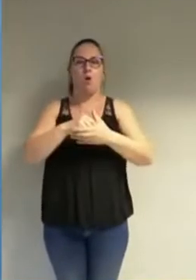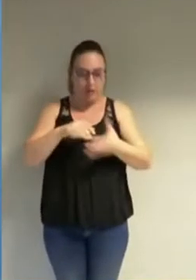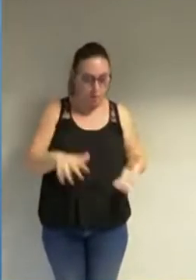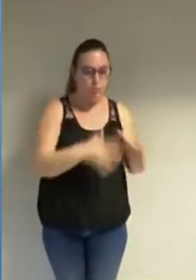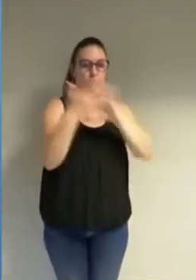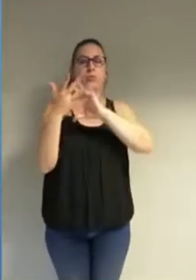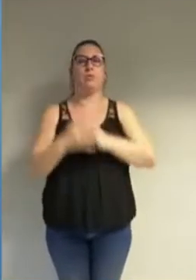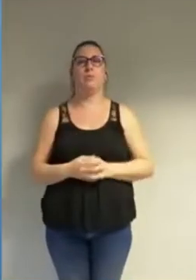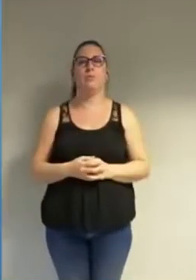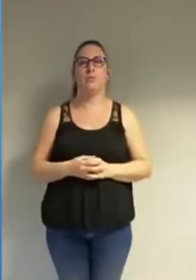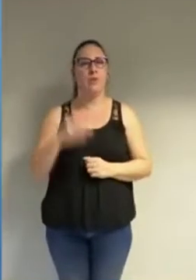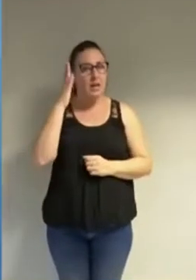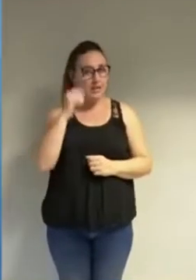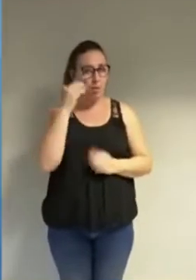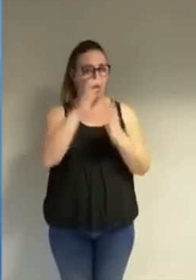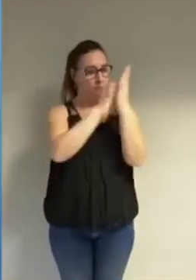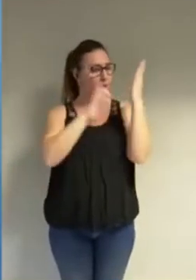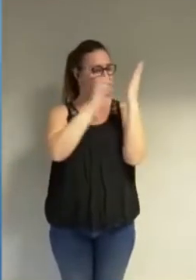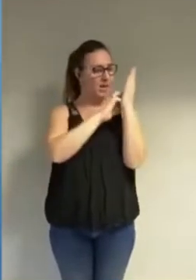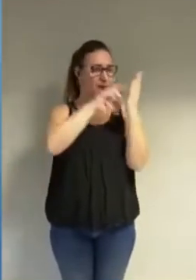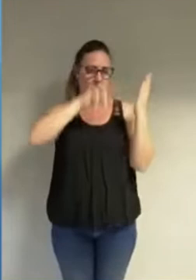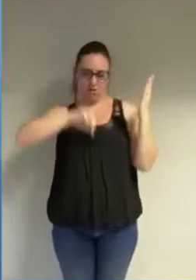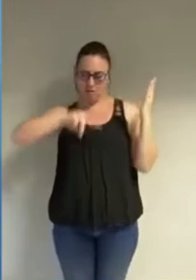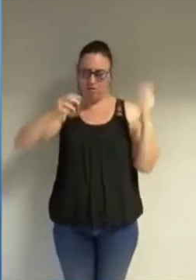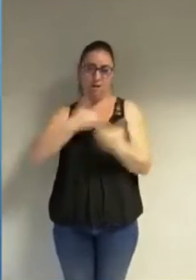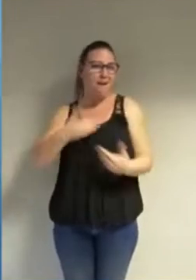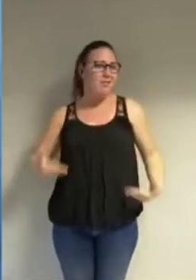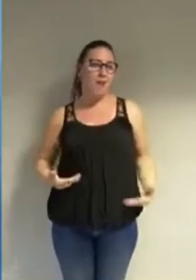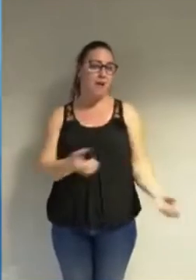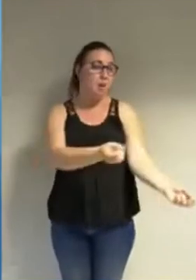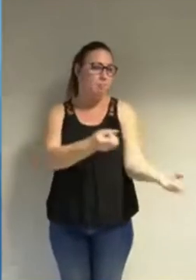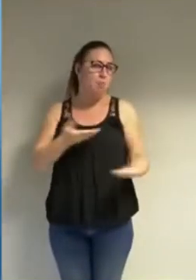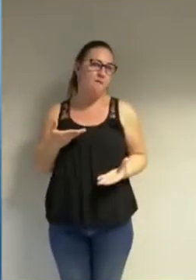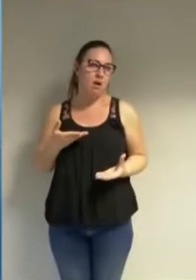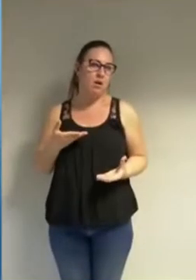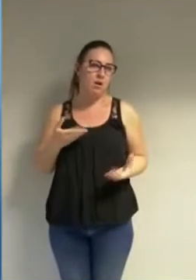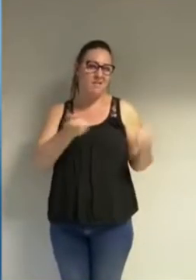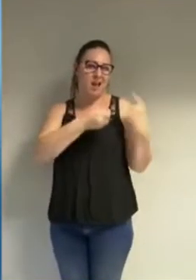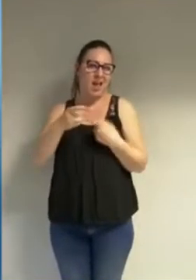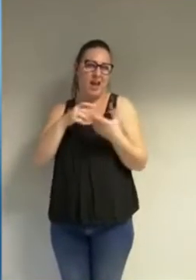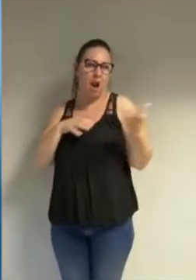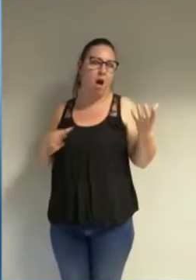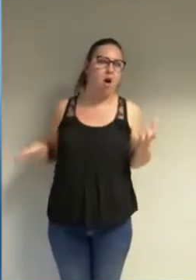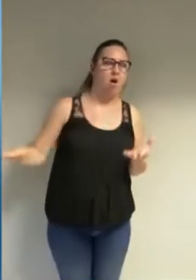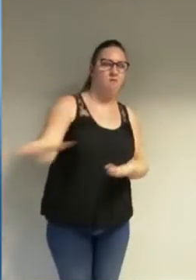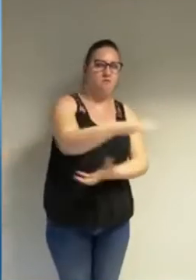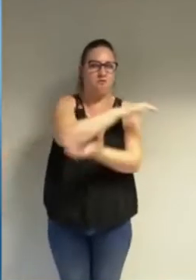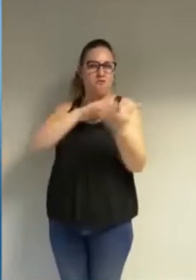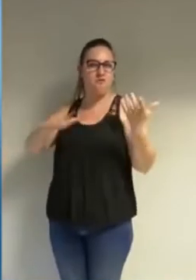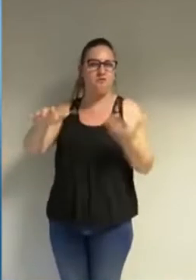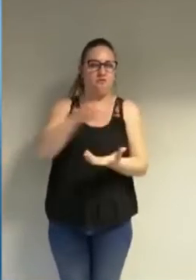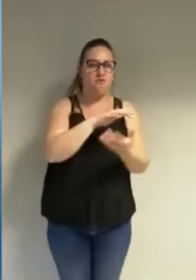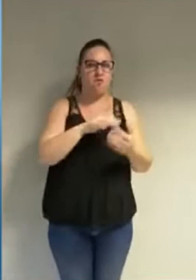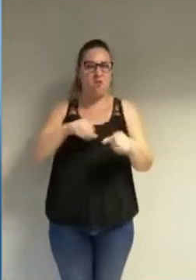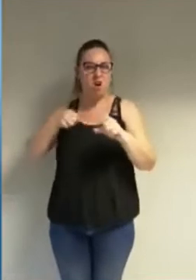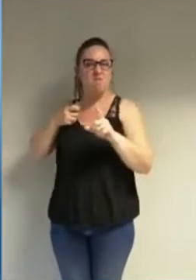lis cette délibération, cette dernière provocation qui récolte la tempête, cette marche forcée qui